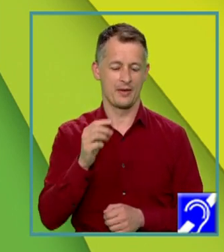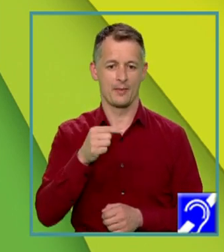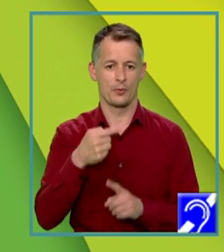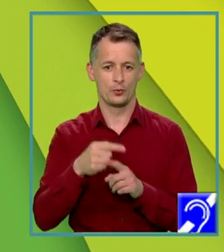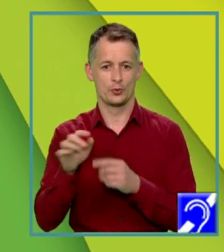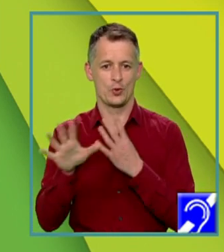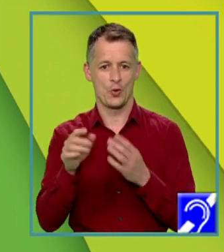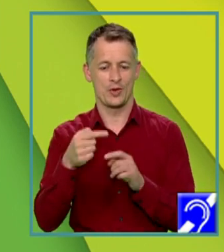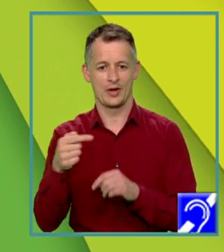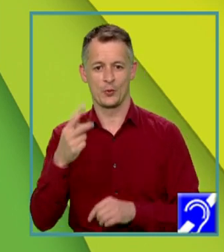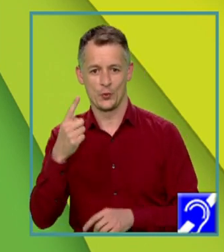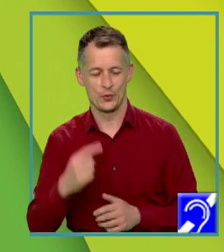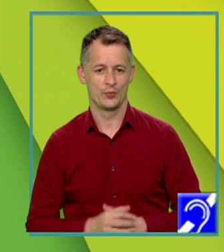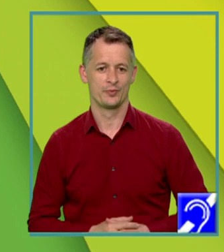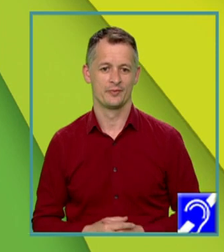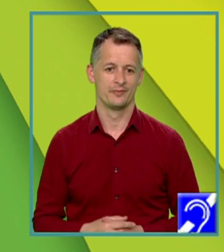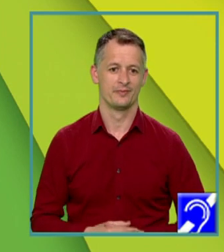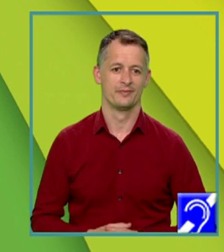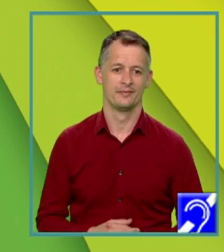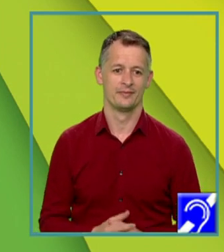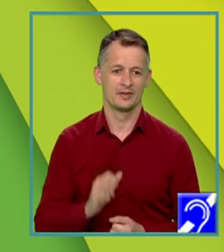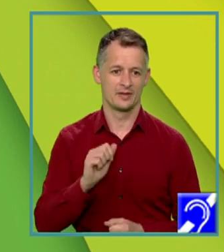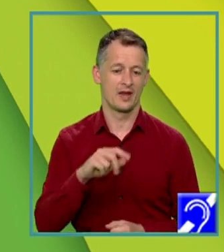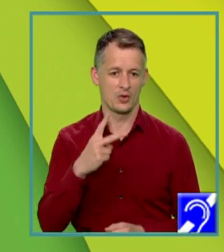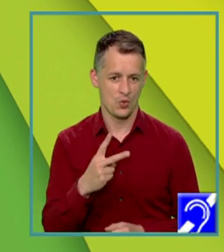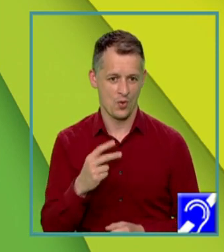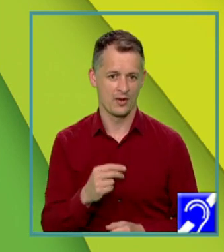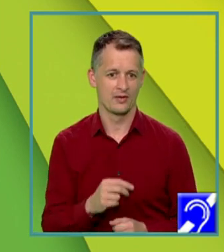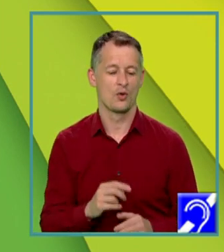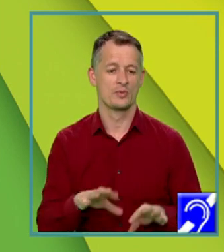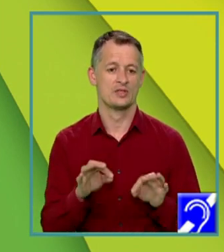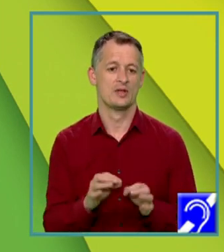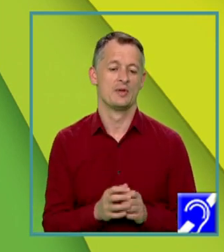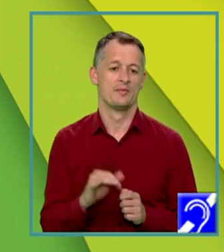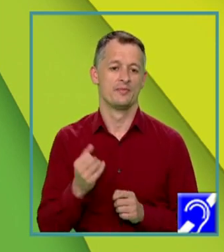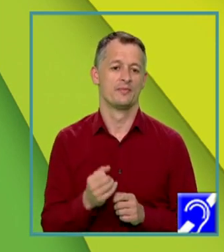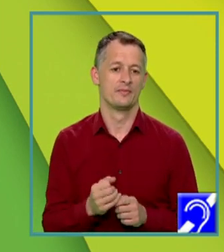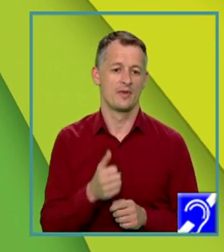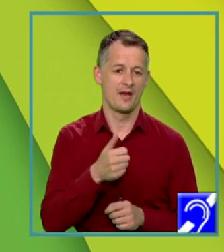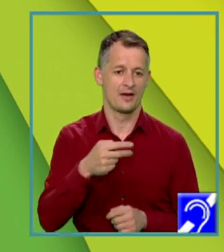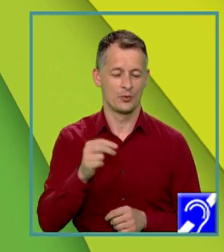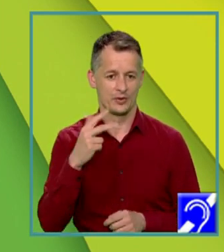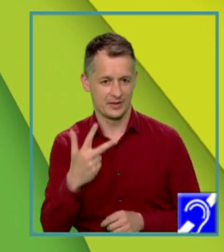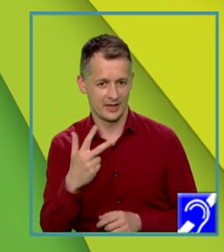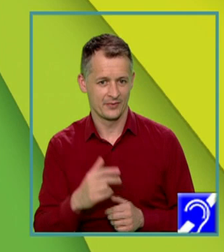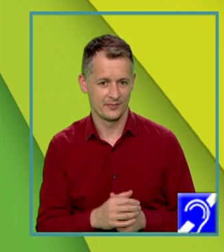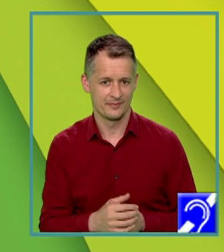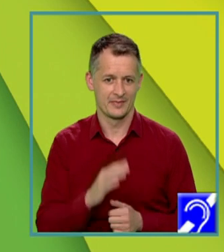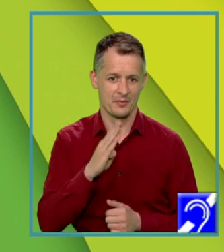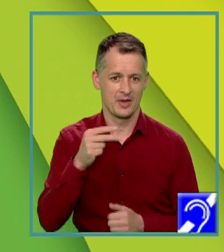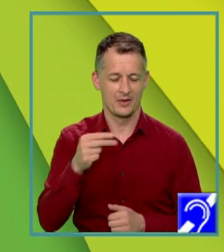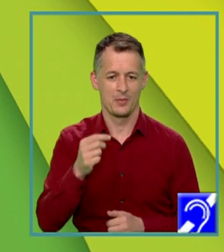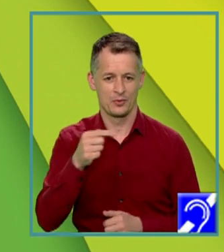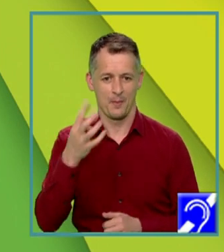cu unu de la a doua ecuație obținem a egal cu 3 iar din ecuația patra b egal cu minus